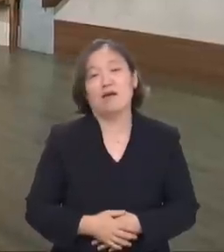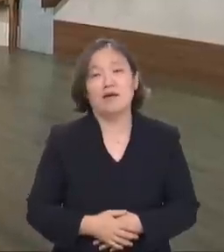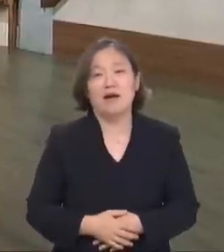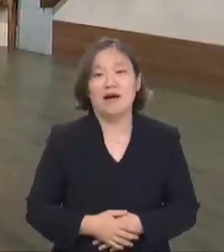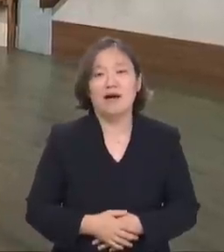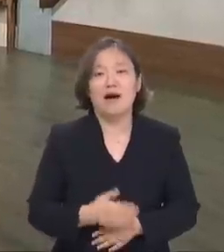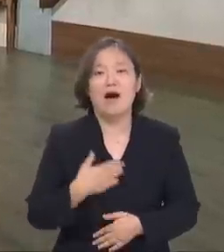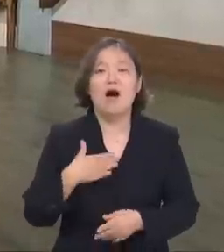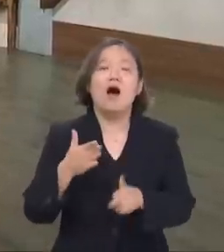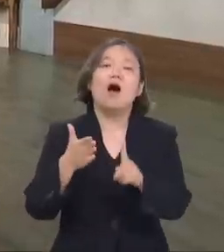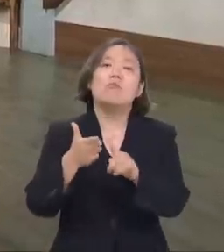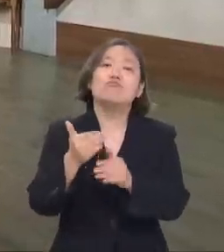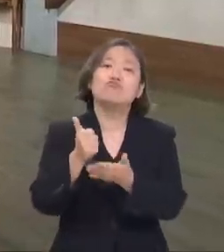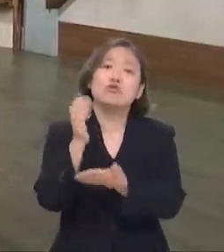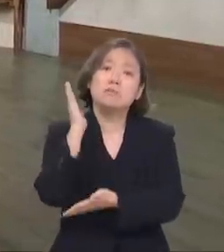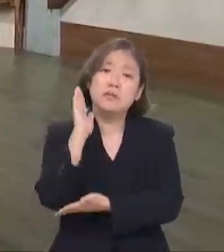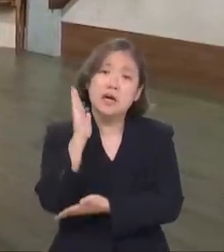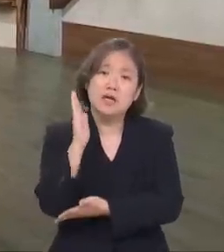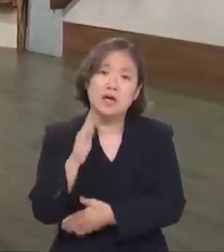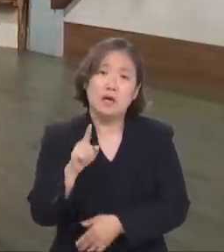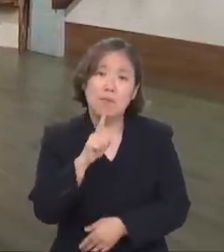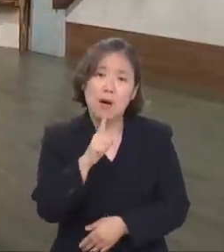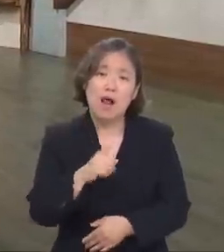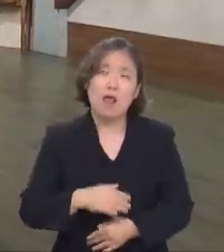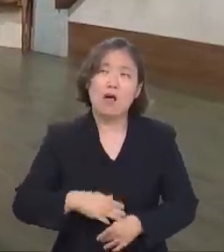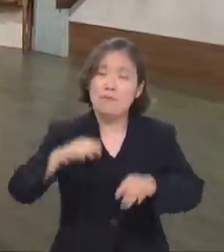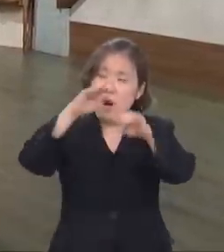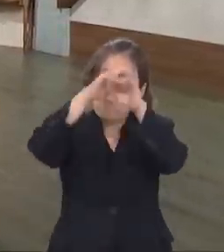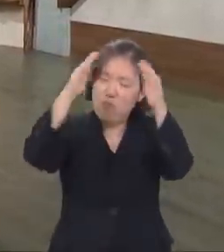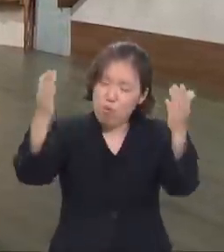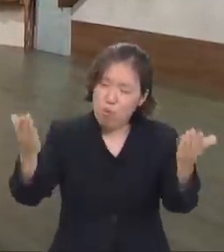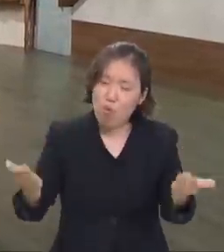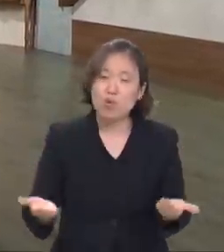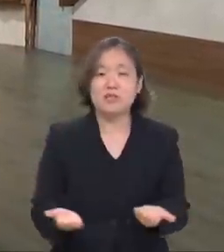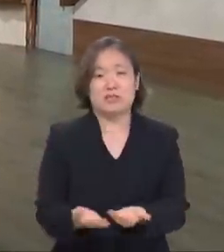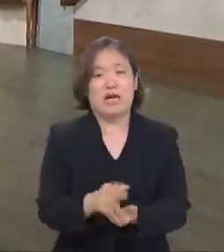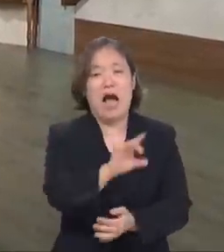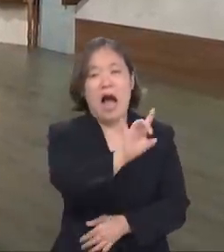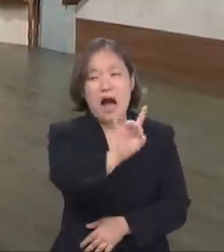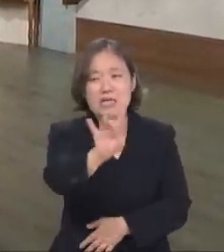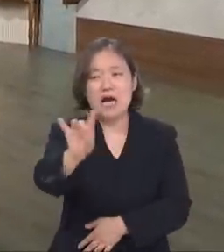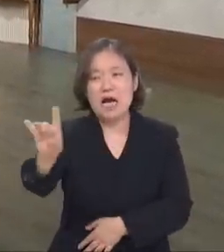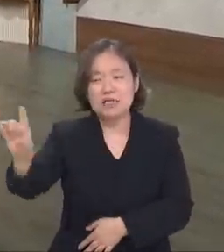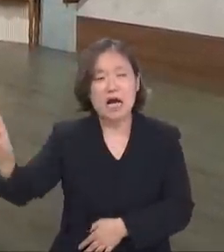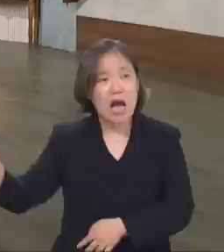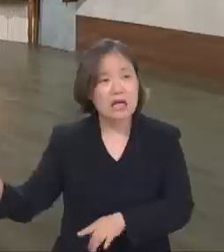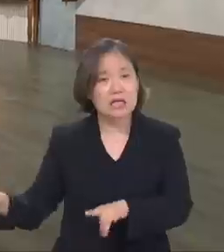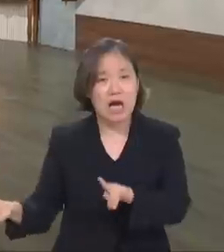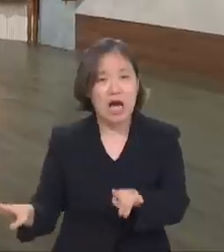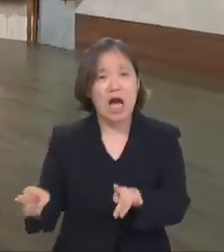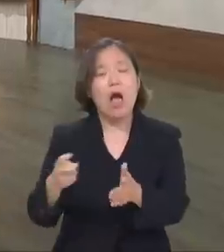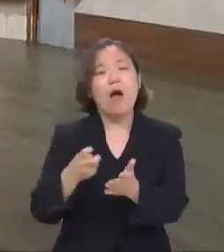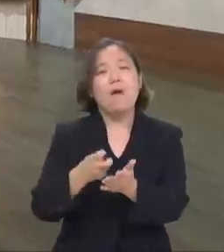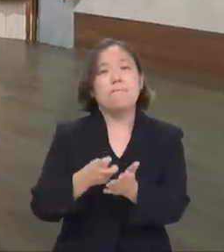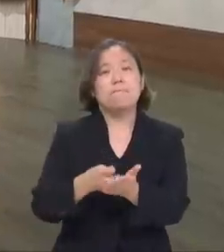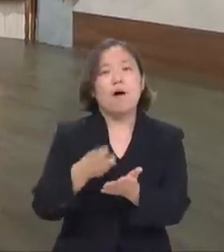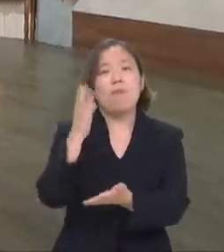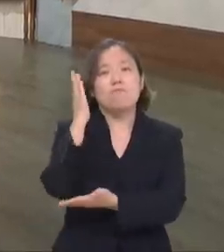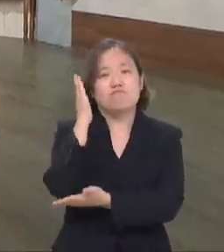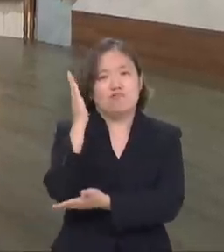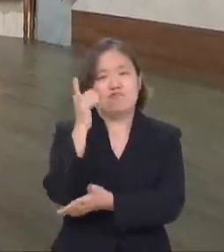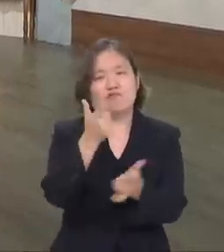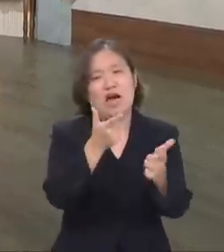부처님이이 세상에 있는 모든 존재가 설법 아님이 없다고 했습니다 모든 존재가 다